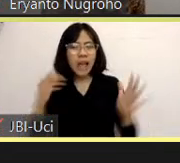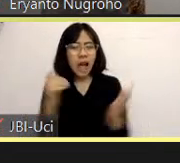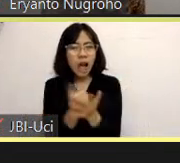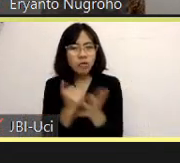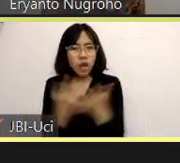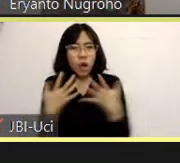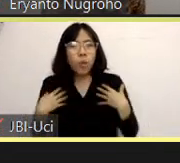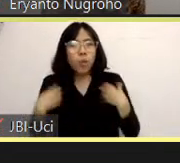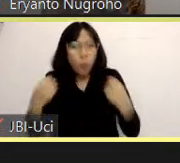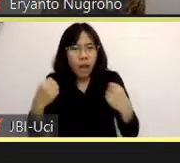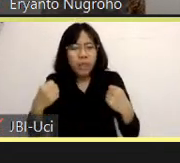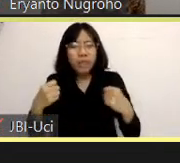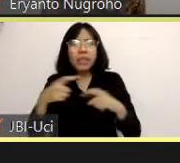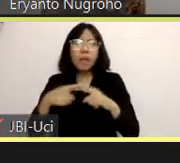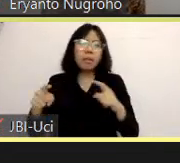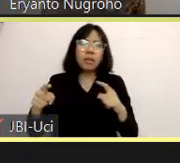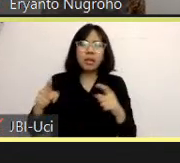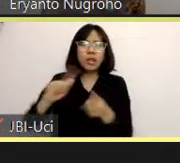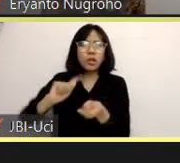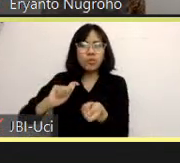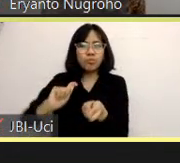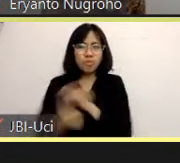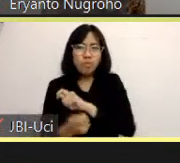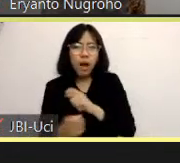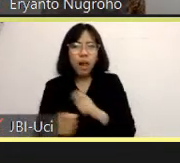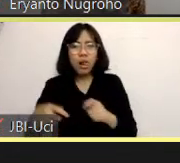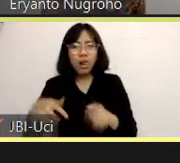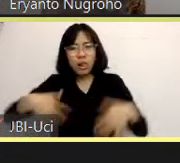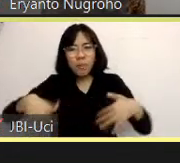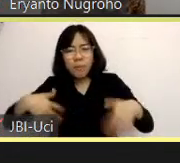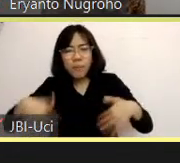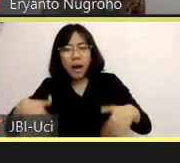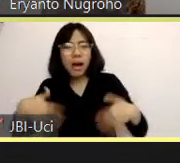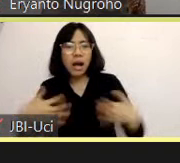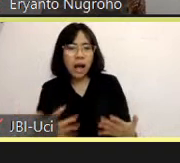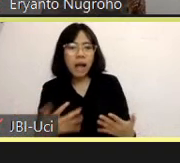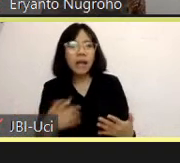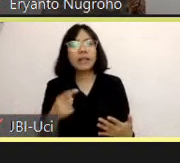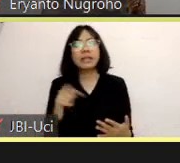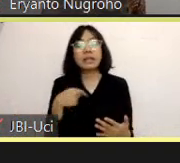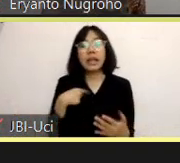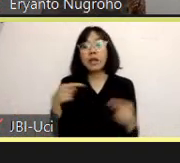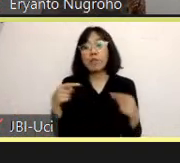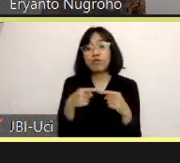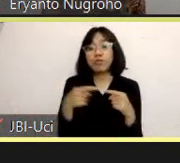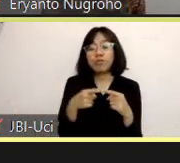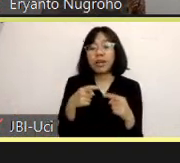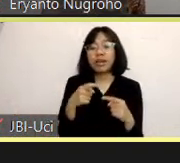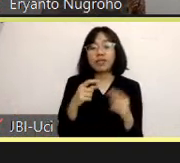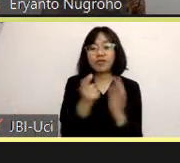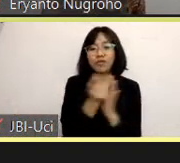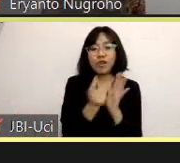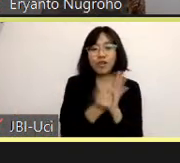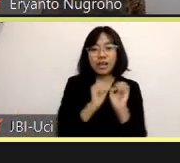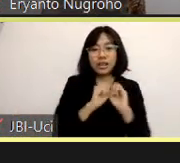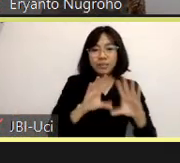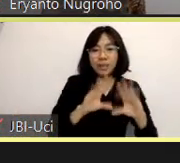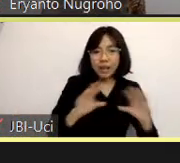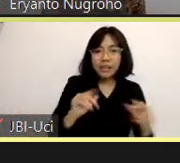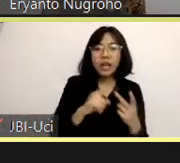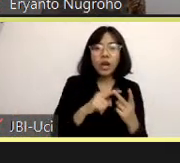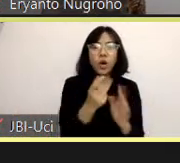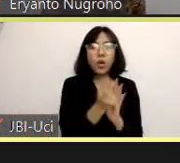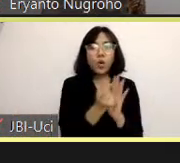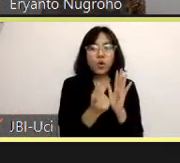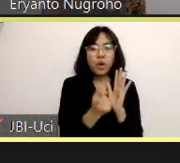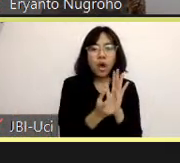termasuk revisi Undang-Undang KPK, Undang-Undang Ciptaker, Perpu Ormas pada tahun 2017,